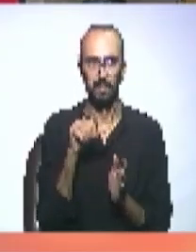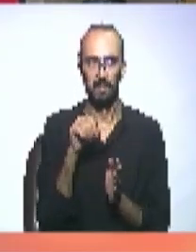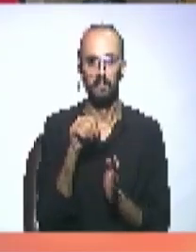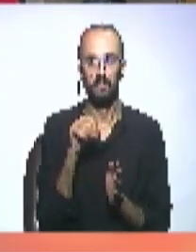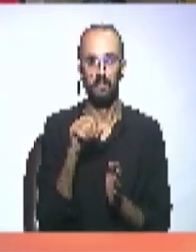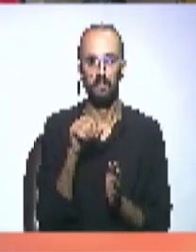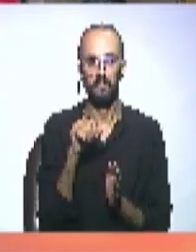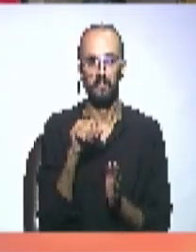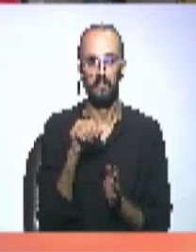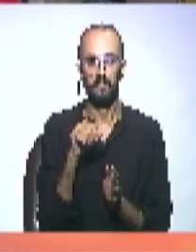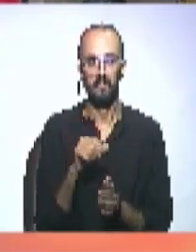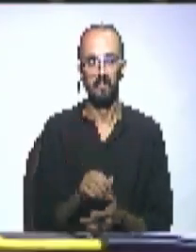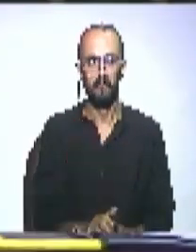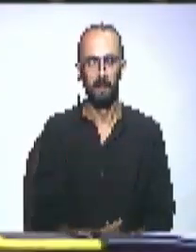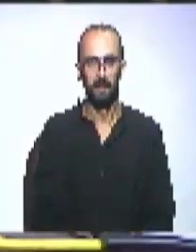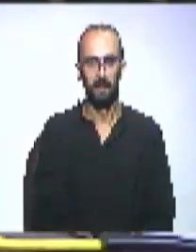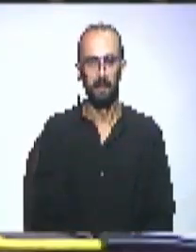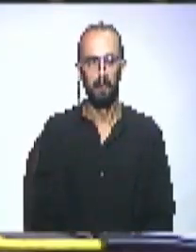ولا معلقه زبادي